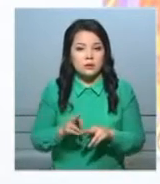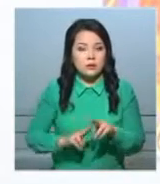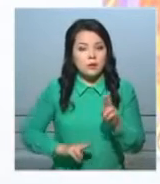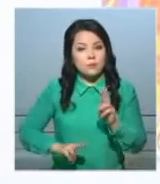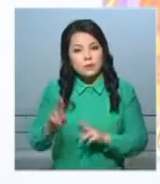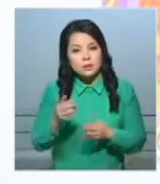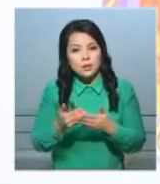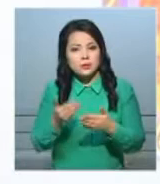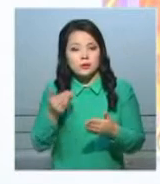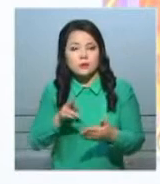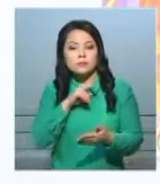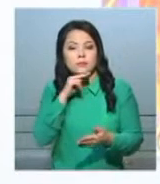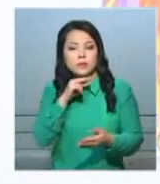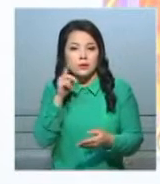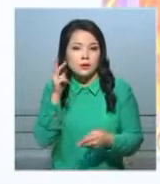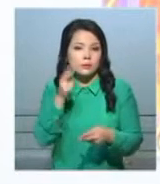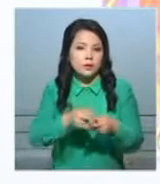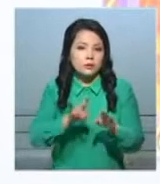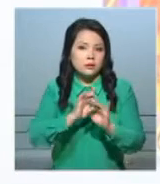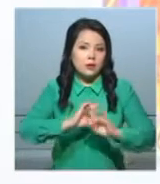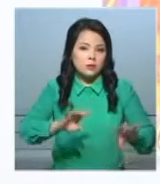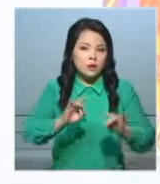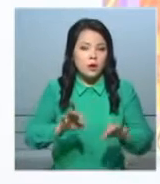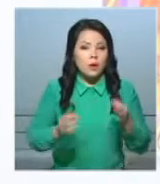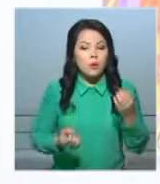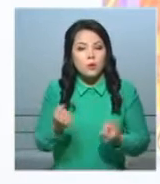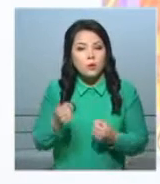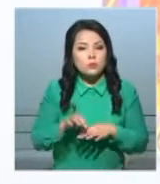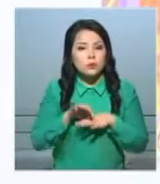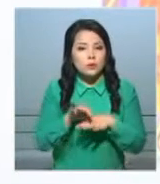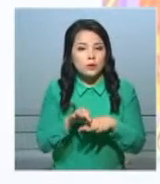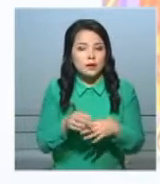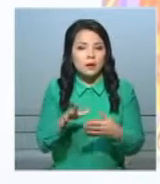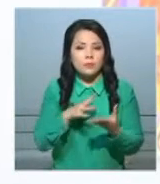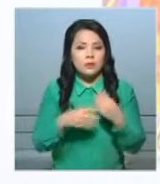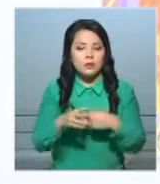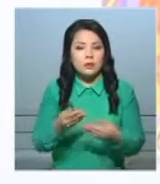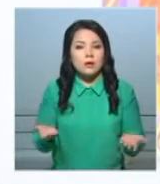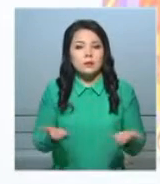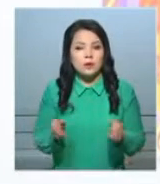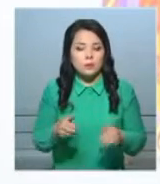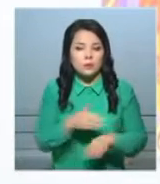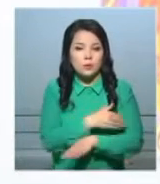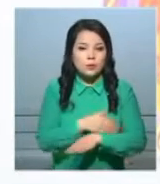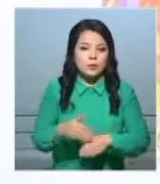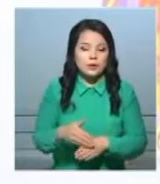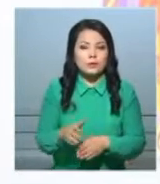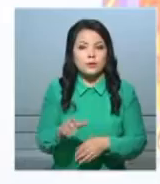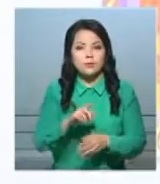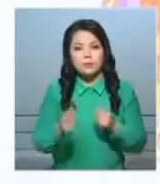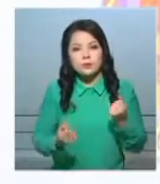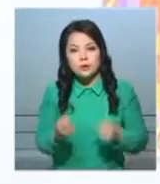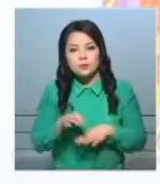және жалпы қаладағы көлік ағынында көшеде қалай жүру керек, соның барлығын түсіндіріп.